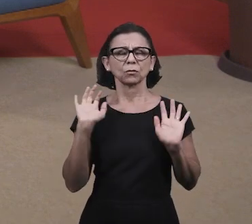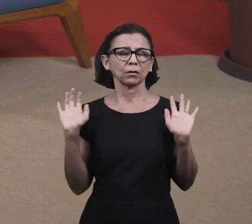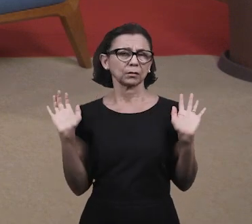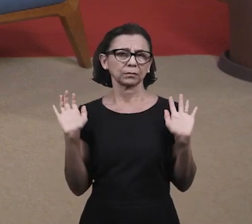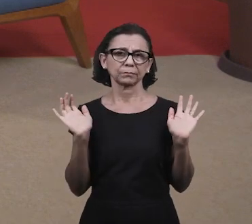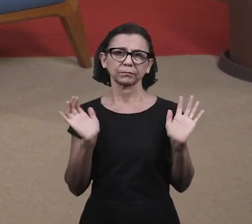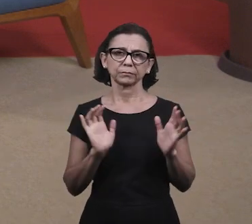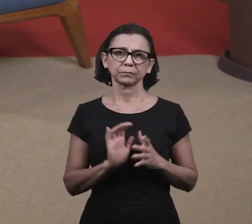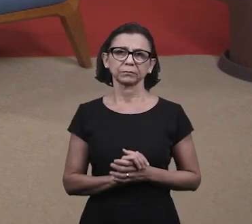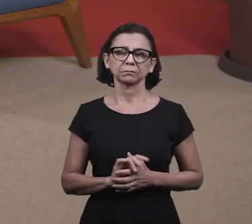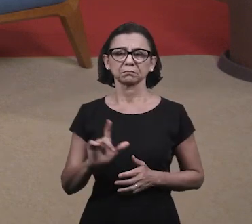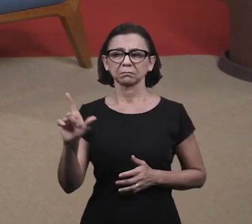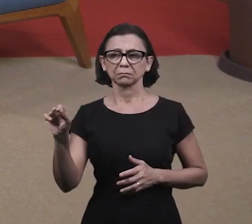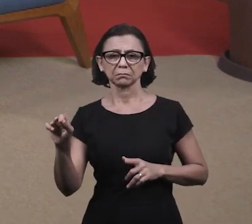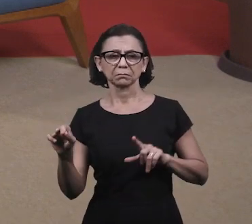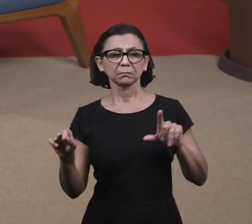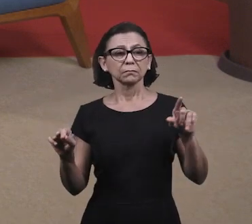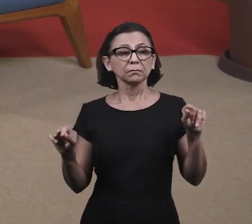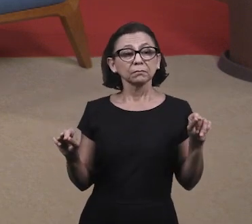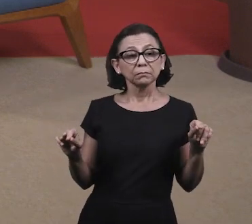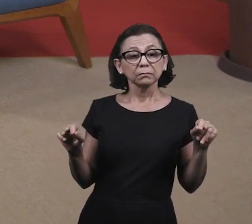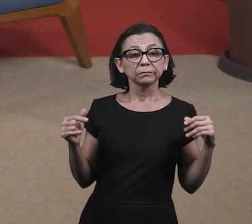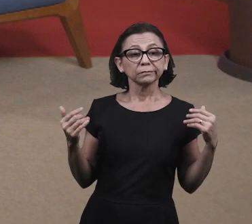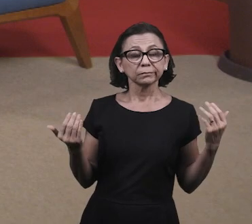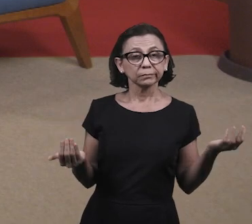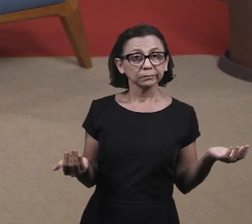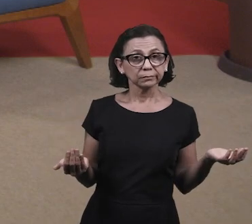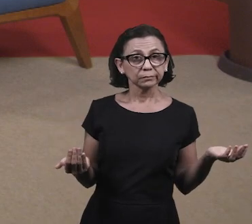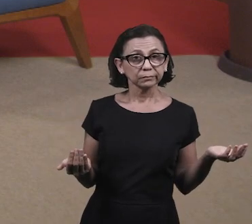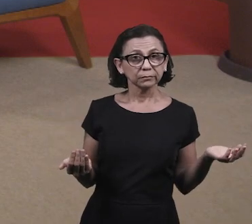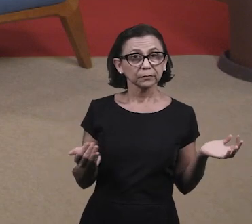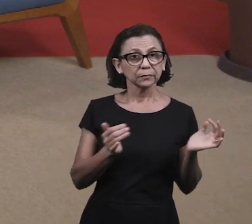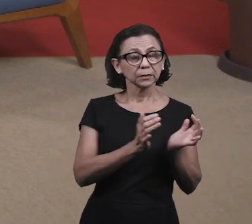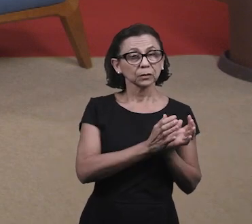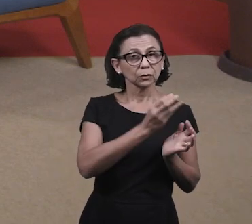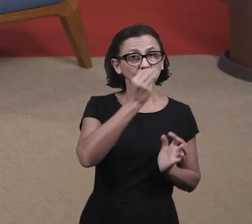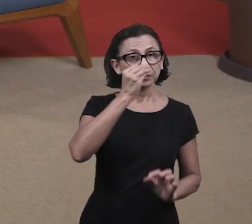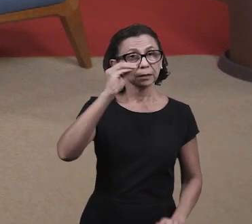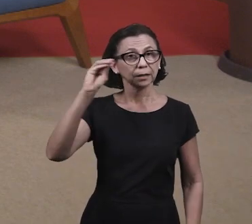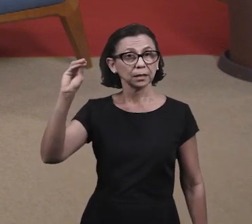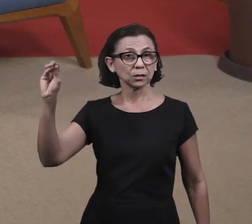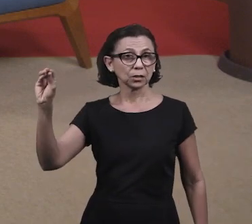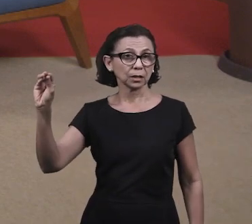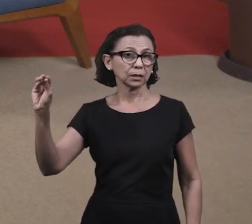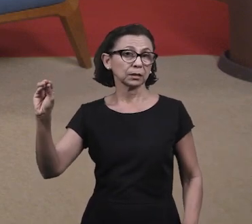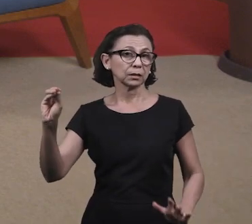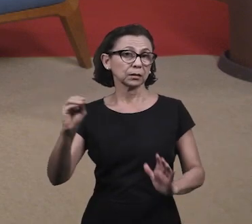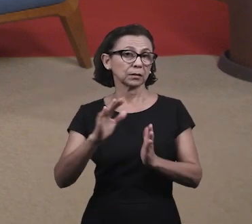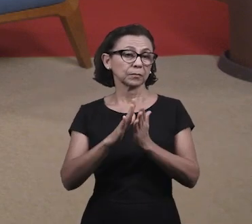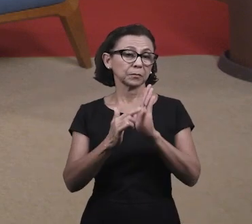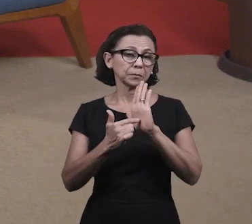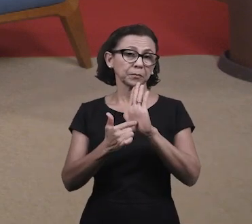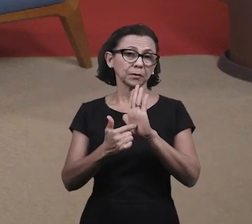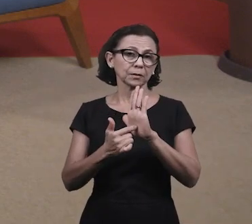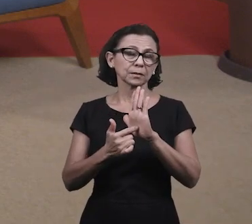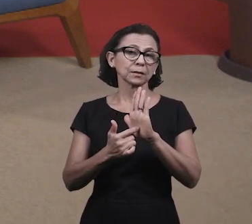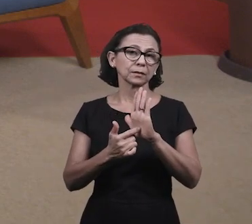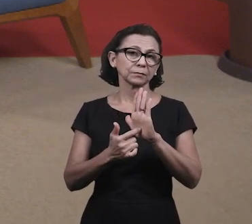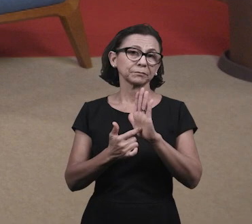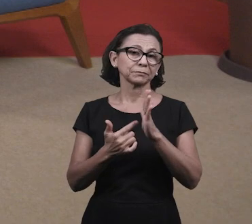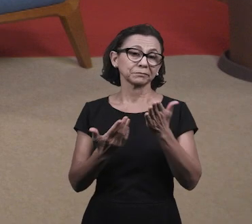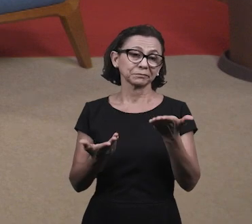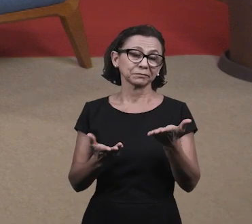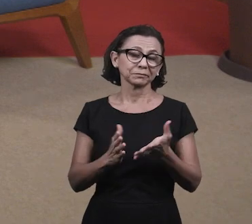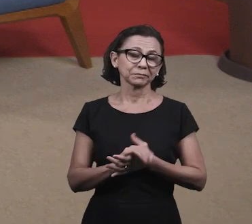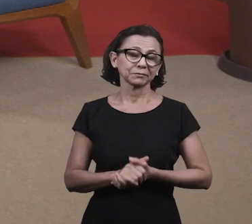qui choisit. Mais ceux qui rejettent, voici la parole du propriétaire